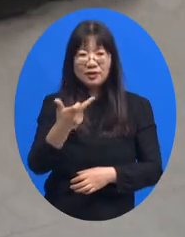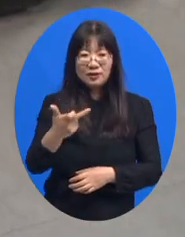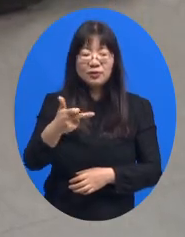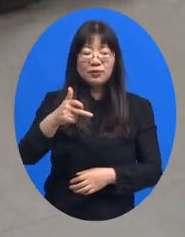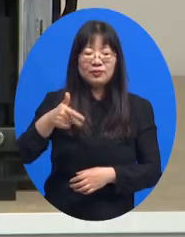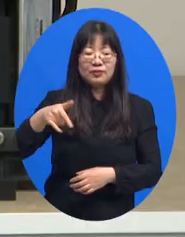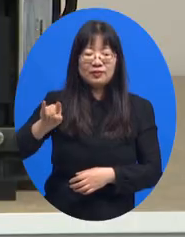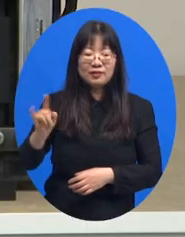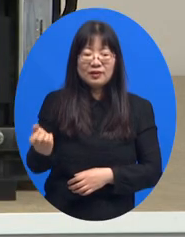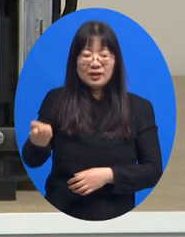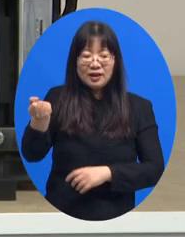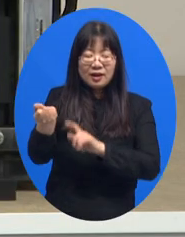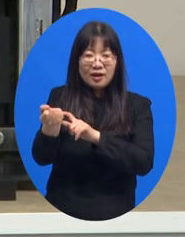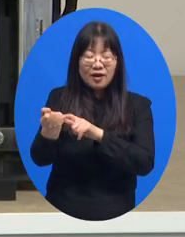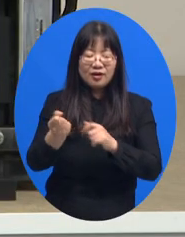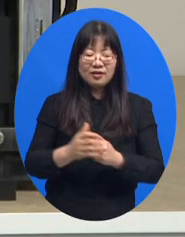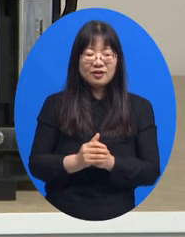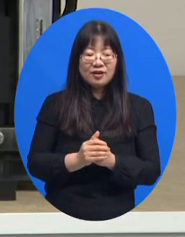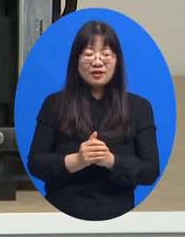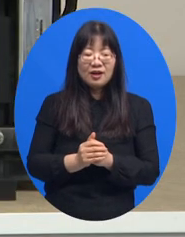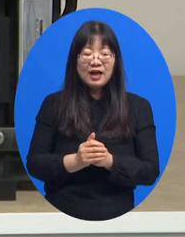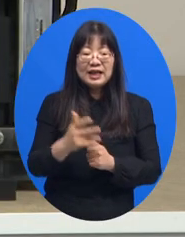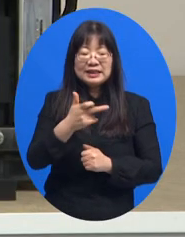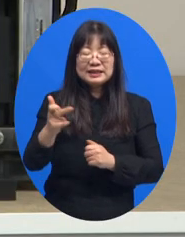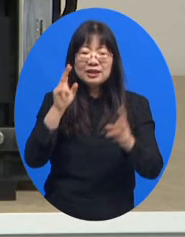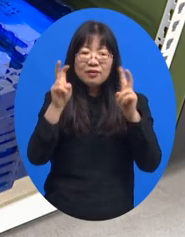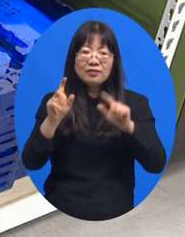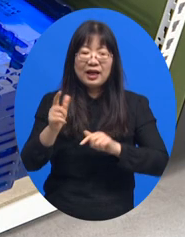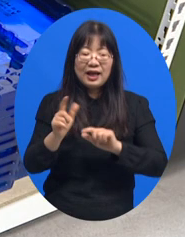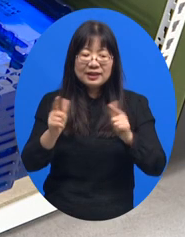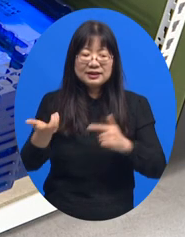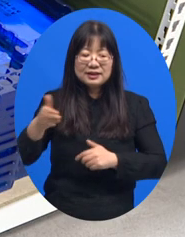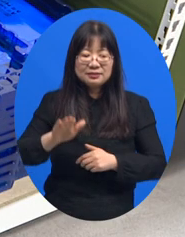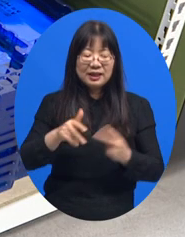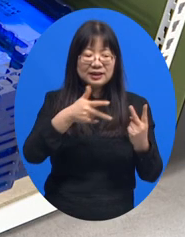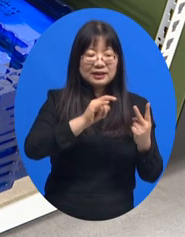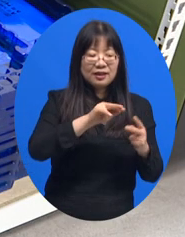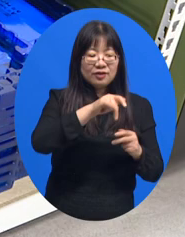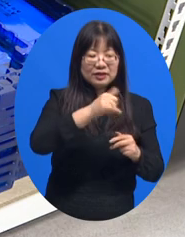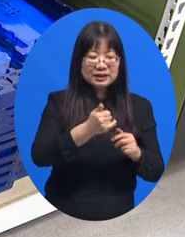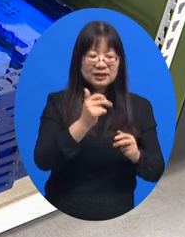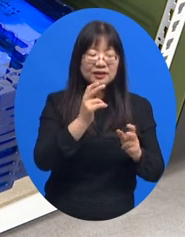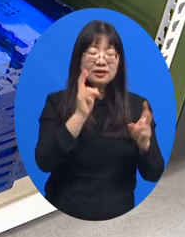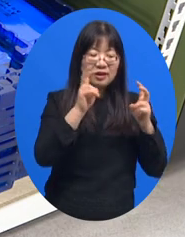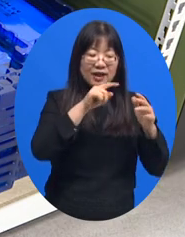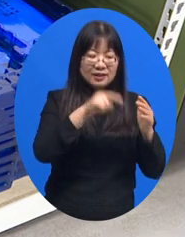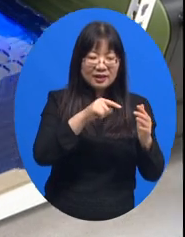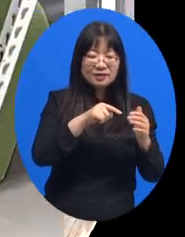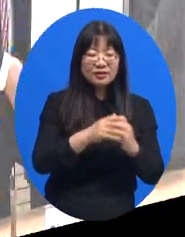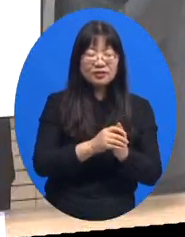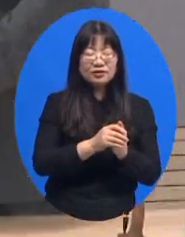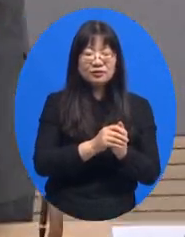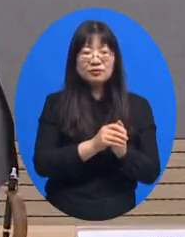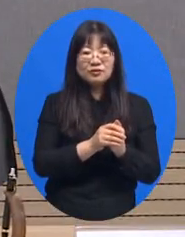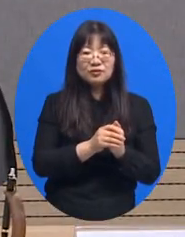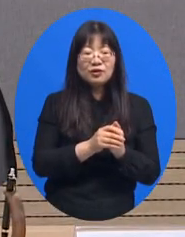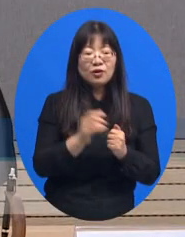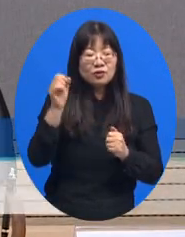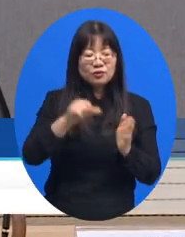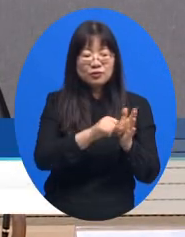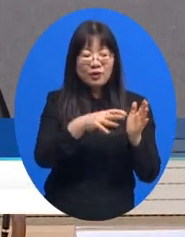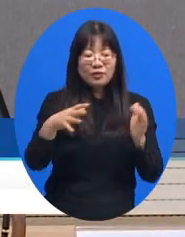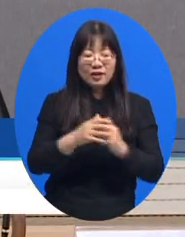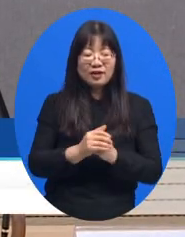17개, 규모는 크지 않지만 2차 전지 분야에서는 손꼽히는 우수업체입니다. 이 업체가